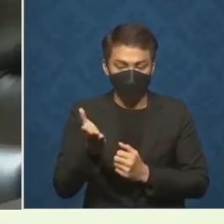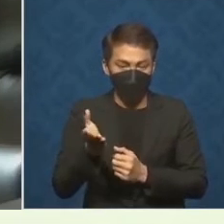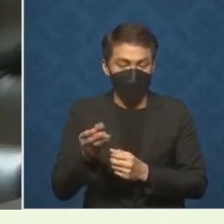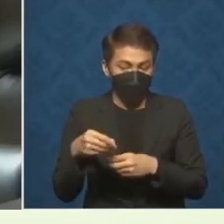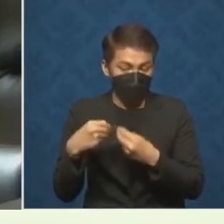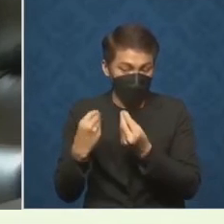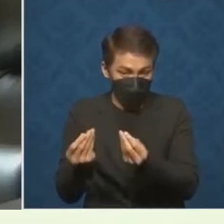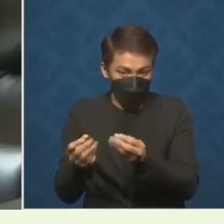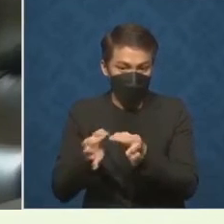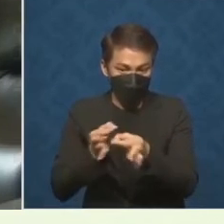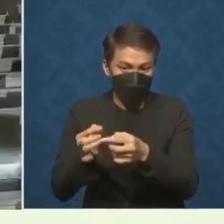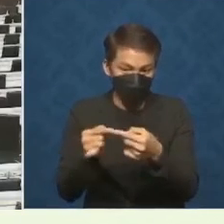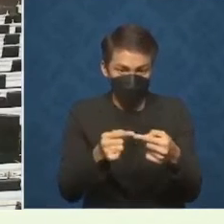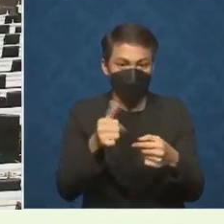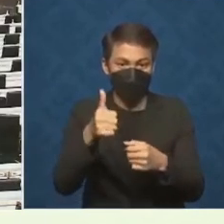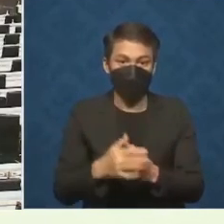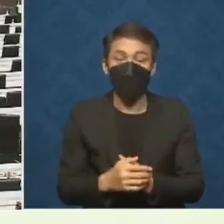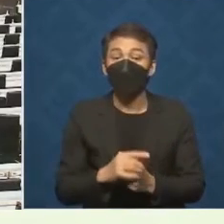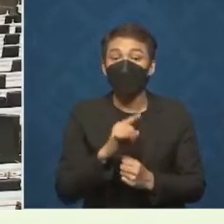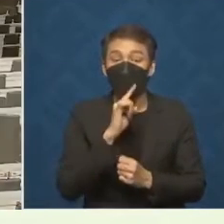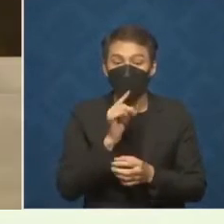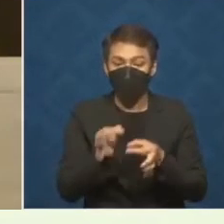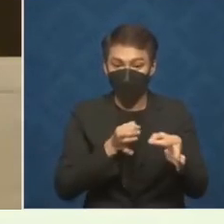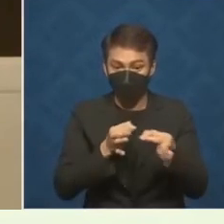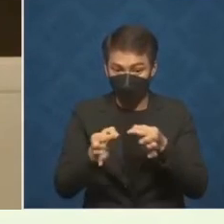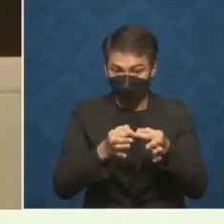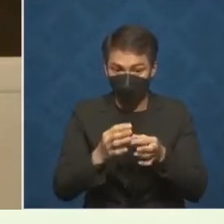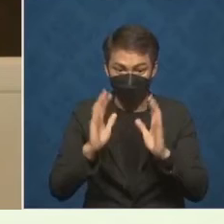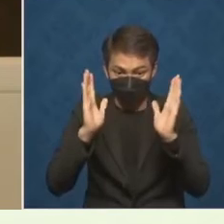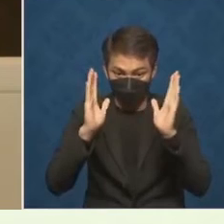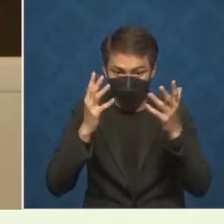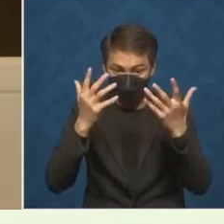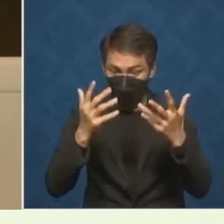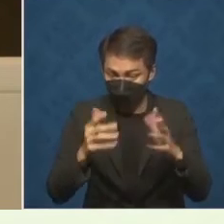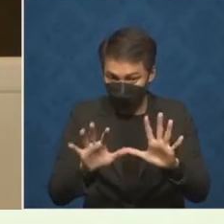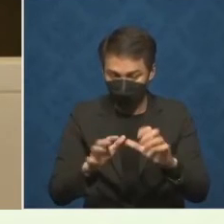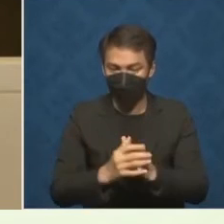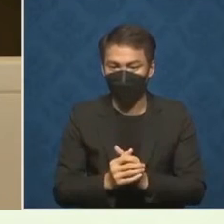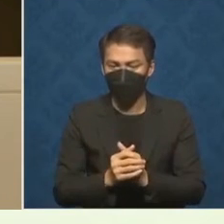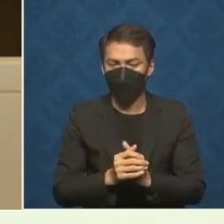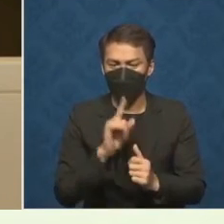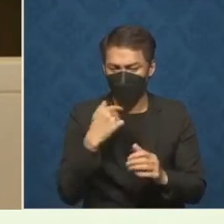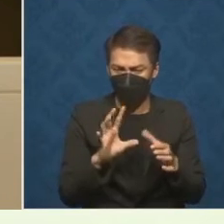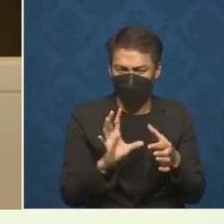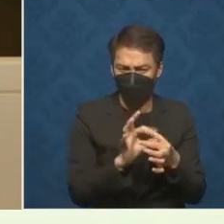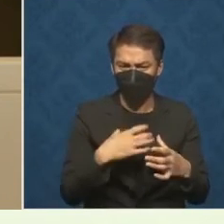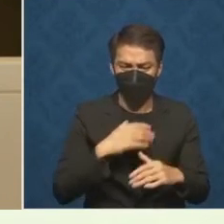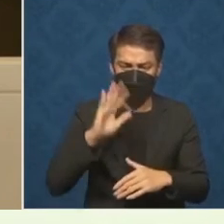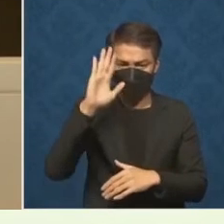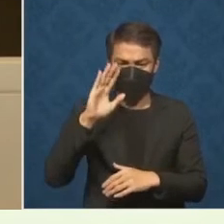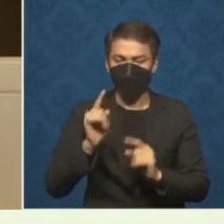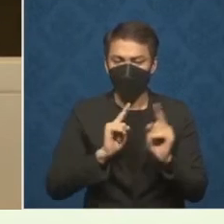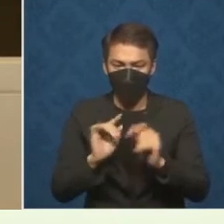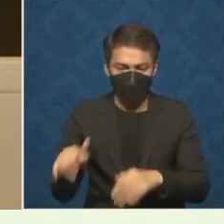ายจบแล้วท่านผู้ที่เกี่ยวข้องมีสิทธิ์ที่จะชี้แจงนะครับ ครับท่านประธานครับผู้สมัคร